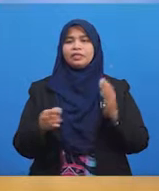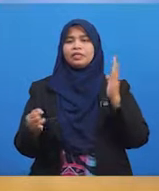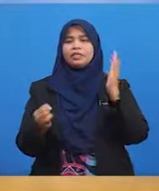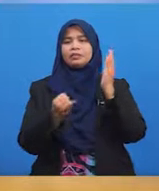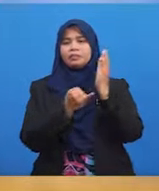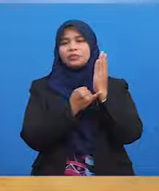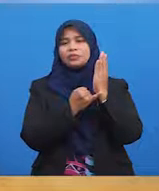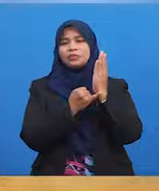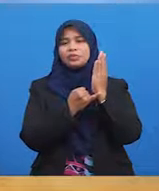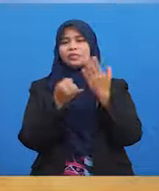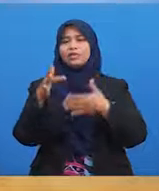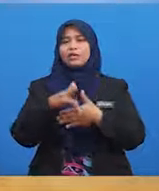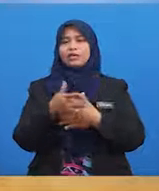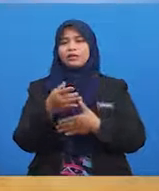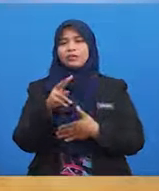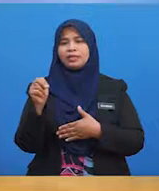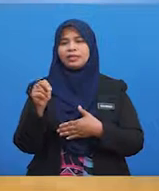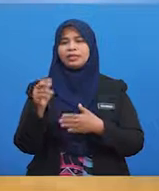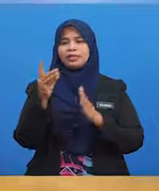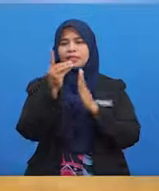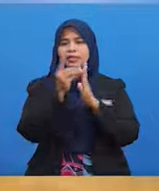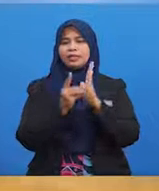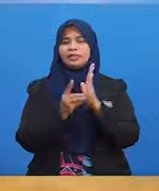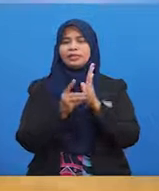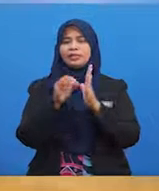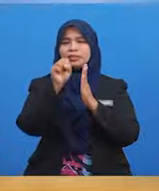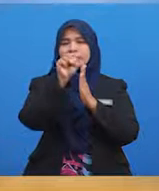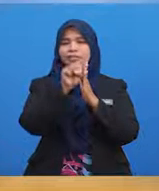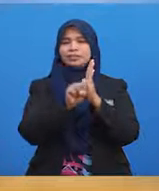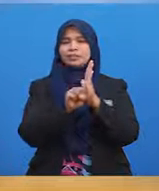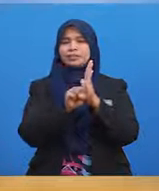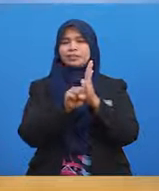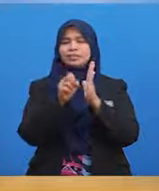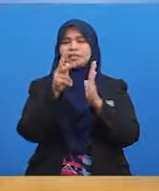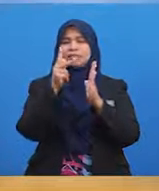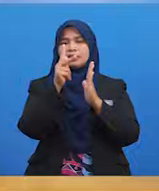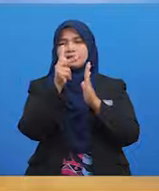imbuhan awalan di se ke.